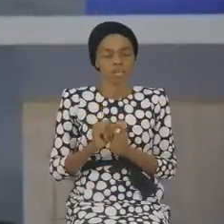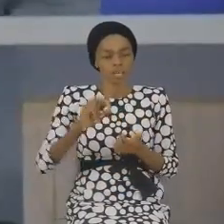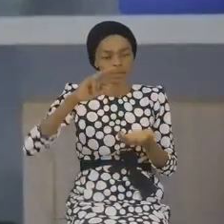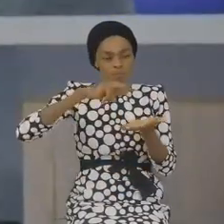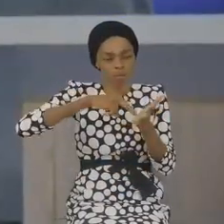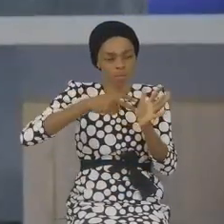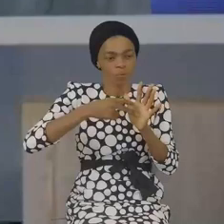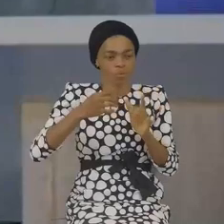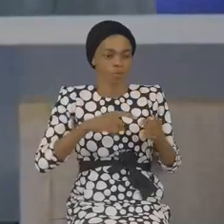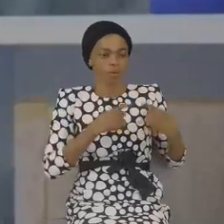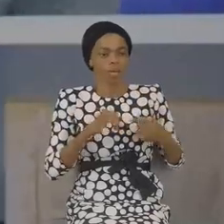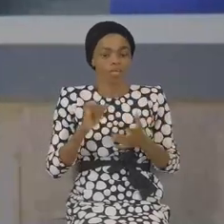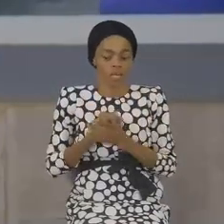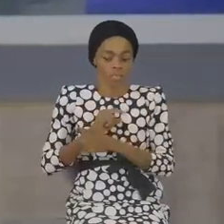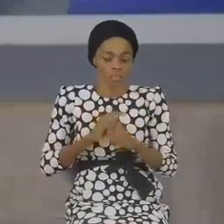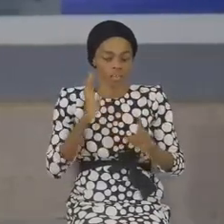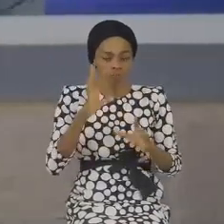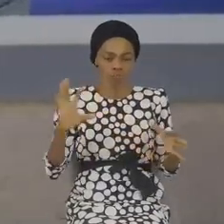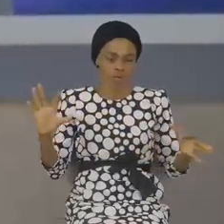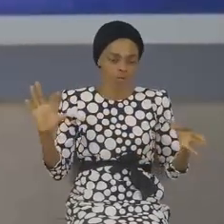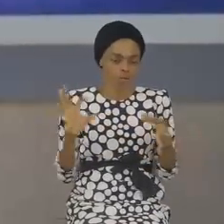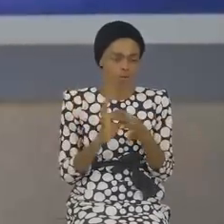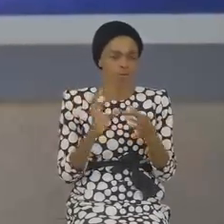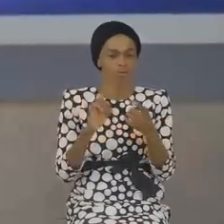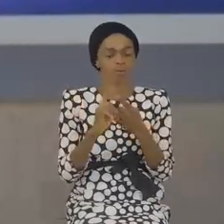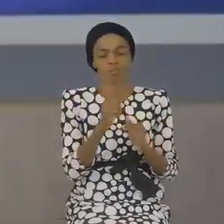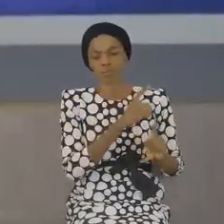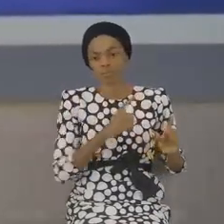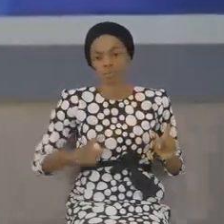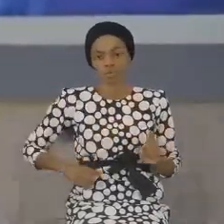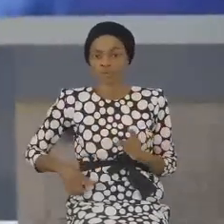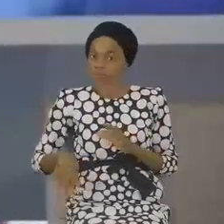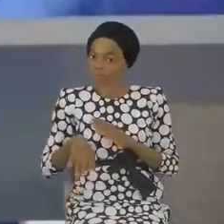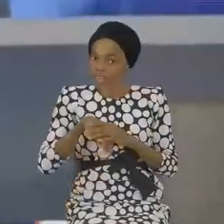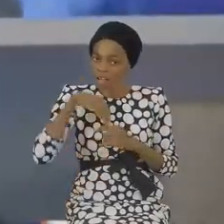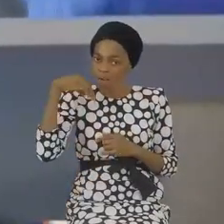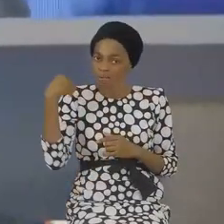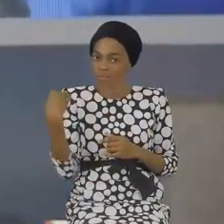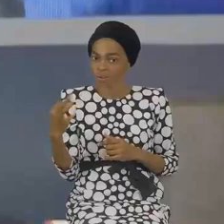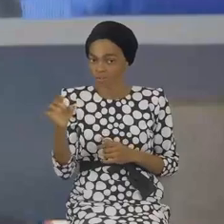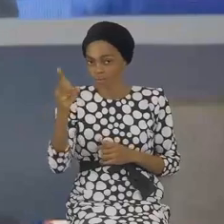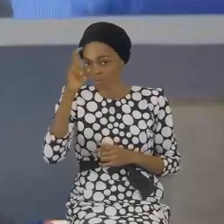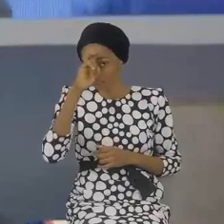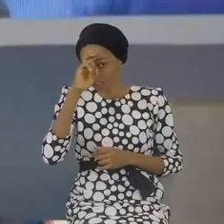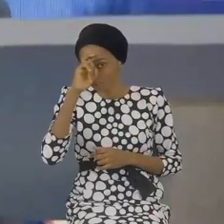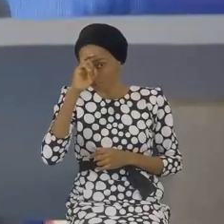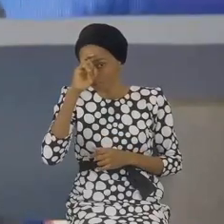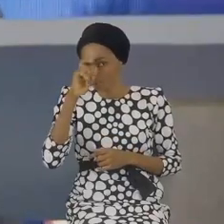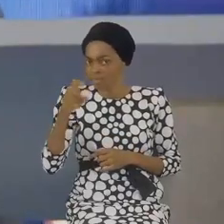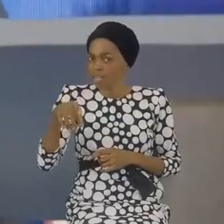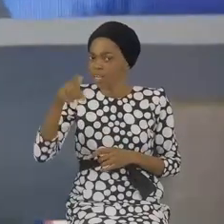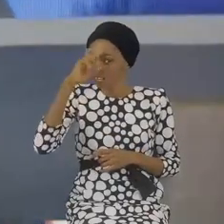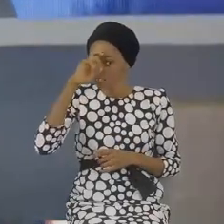au Seigneur, attaché au Seigneur. Hors d'Égypte, l'Égypte hors de